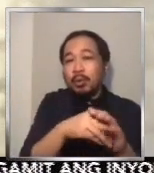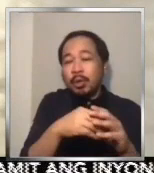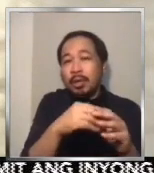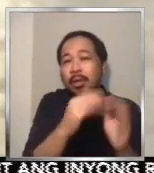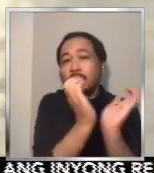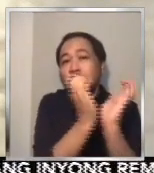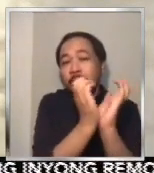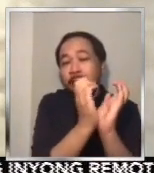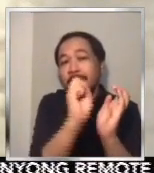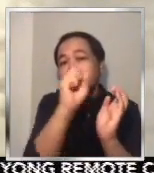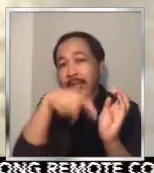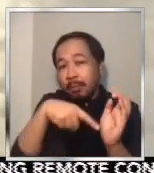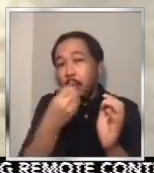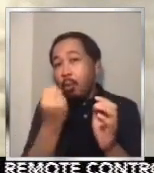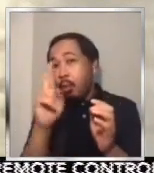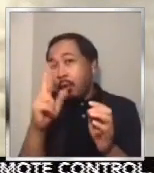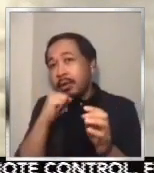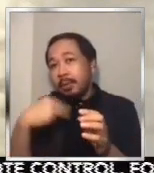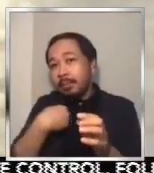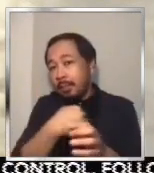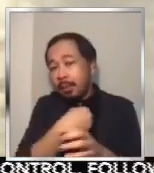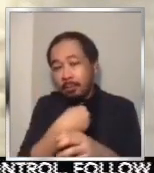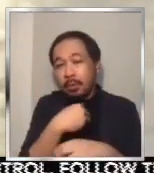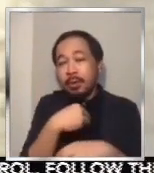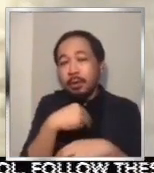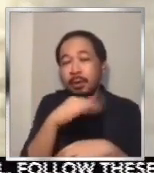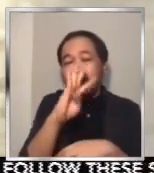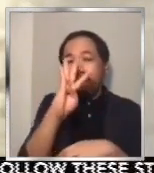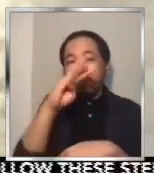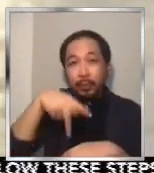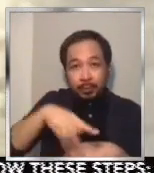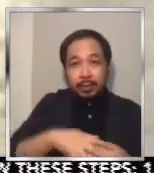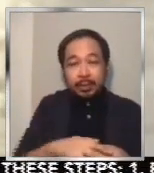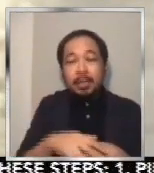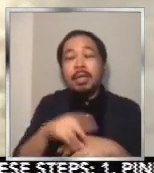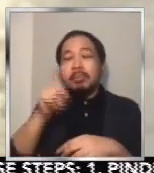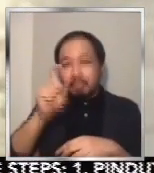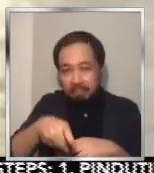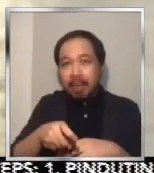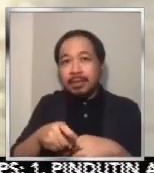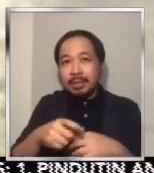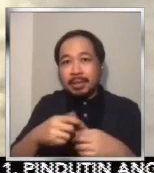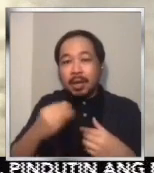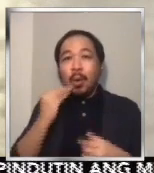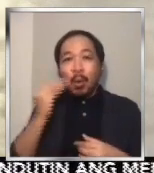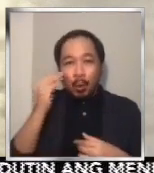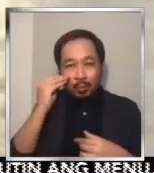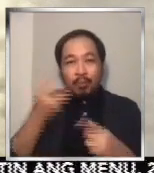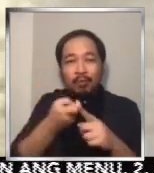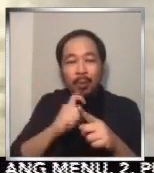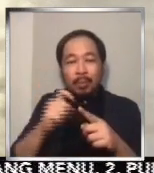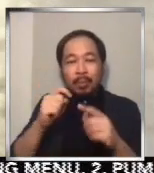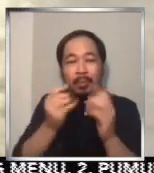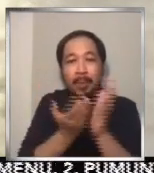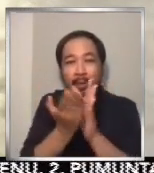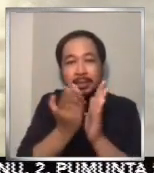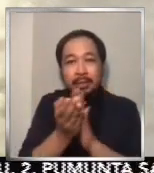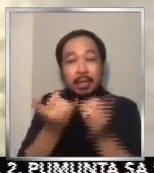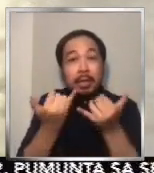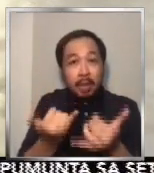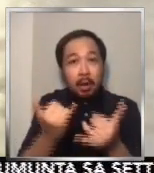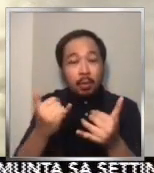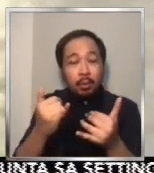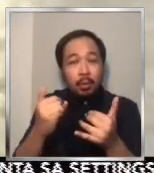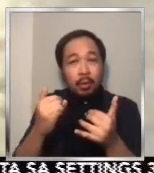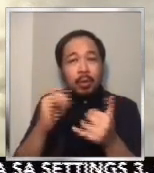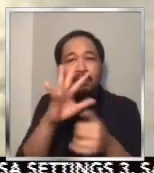At kailangan din daw ay kasalukuyang residente ng Pasig. COVID update naman tayo, umabot na po sa 500 ang bilang ng mga